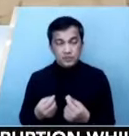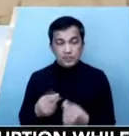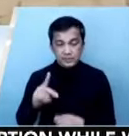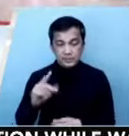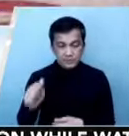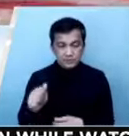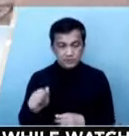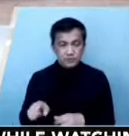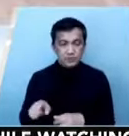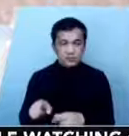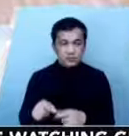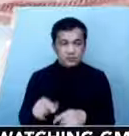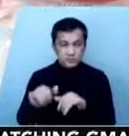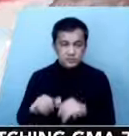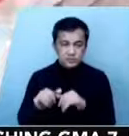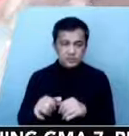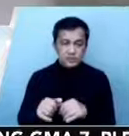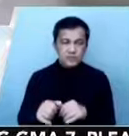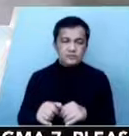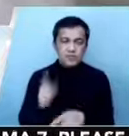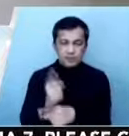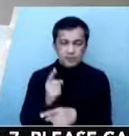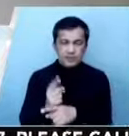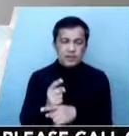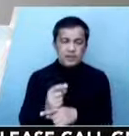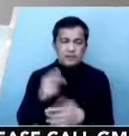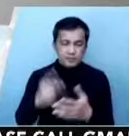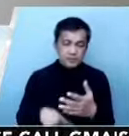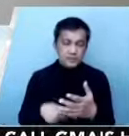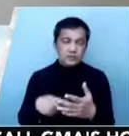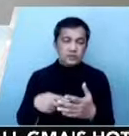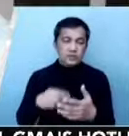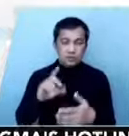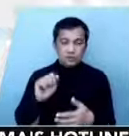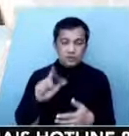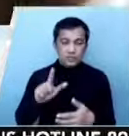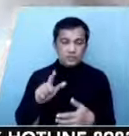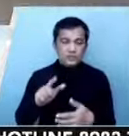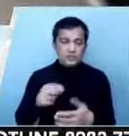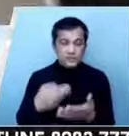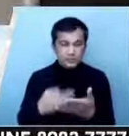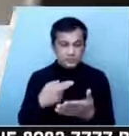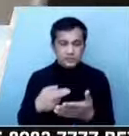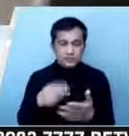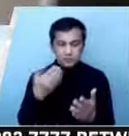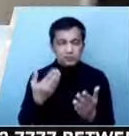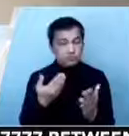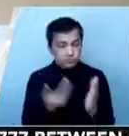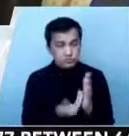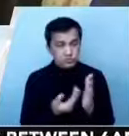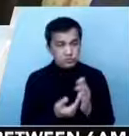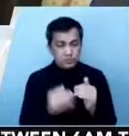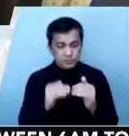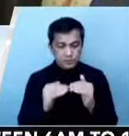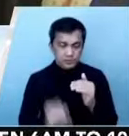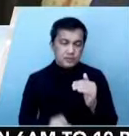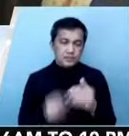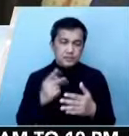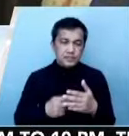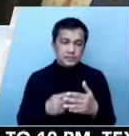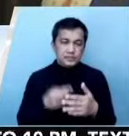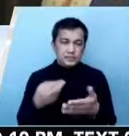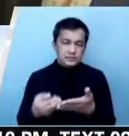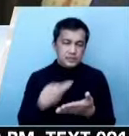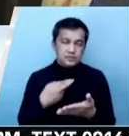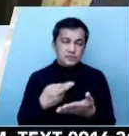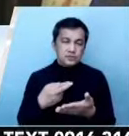manatiling competitive ang presyo ng local rice. Sa katunayan, malaki na raw ang binaba ng presyo ng bigas mula nang pumasok ang harvest season.